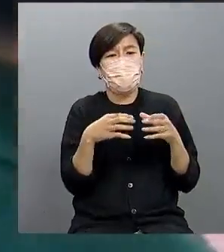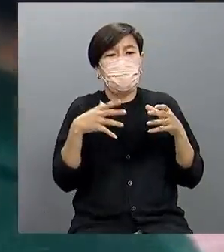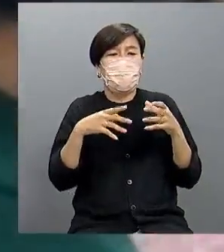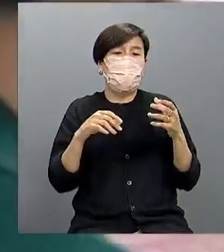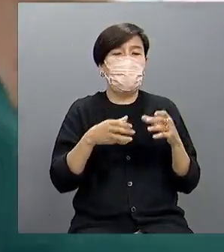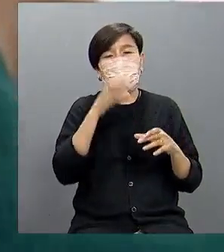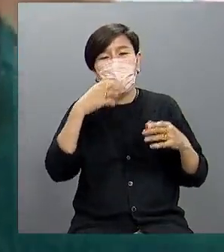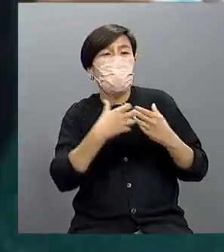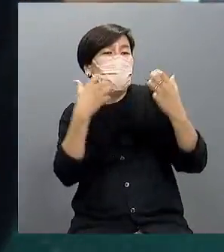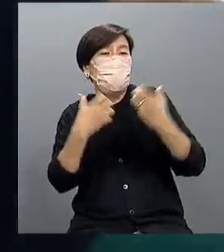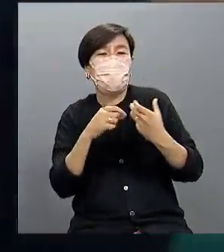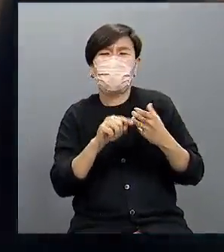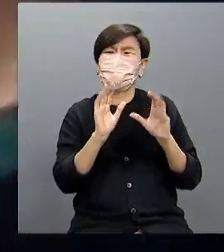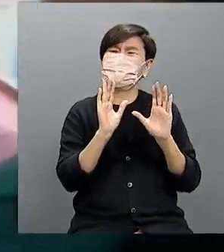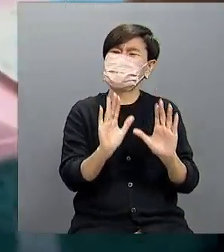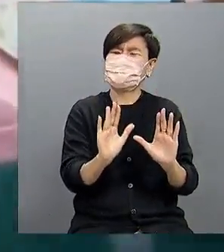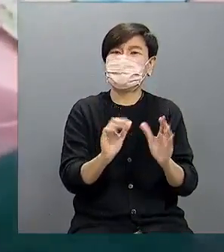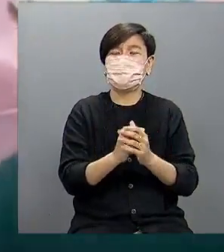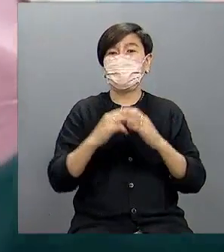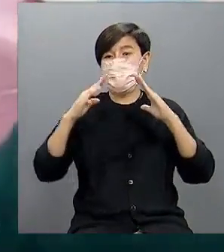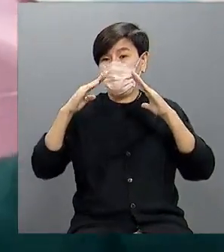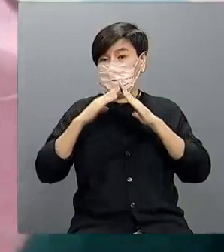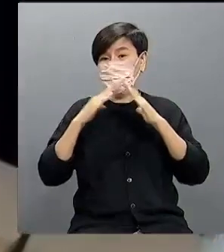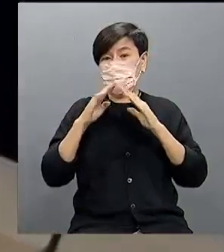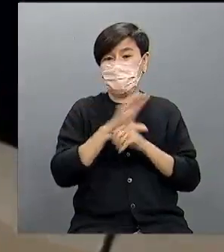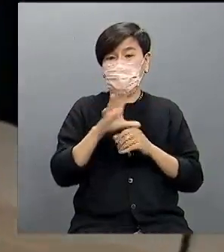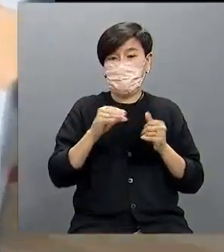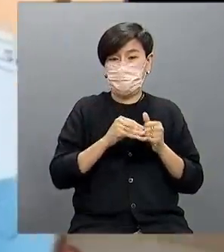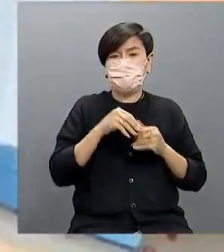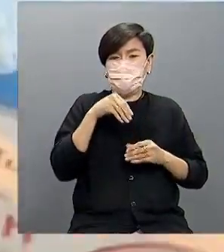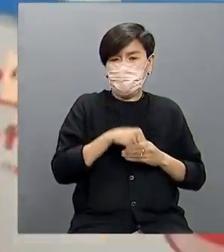นที่ติดเชื้อที่รักษาตัวที่บ้านต้องกักตัวอย่างเข้มงวดด้วยค่ะ